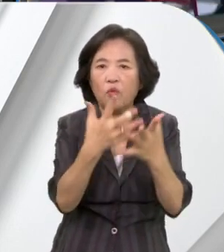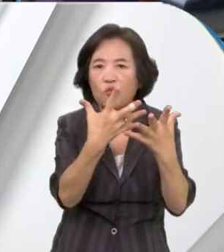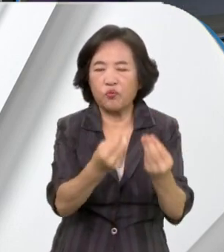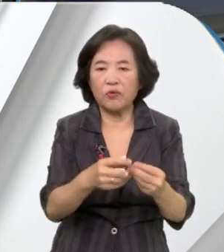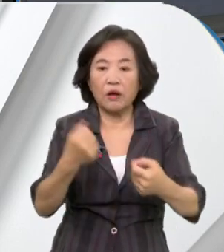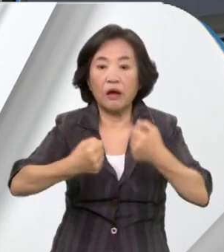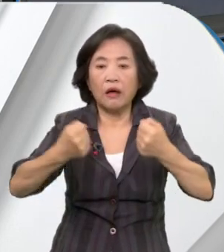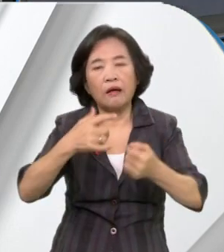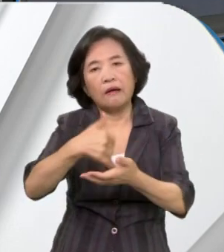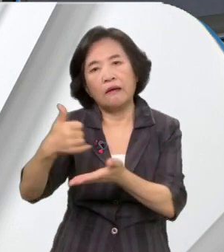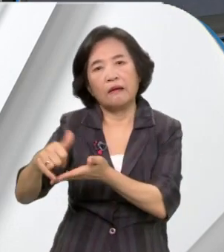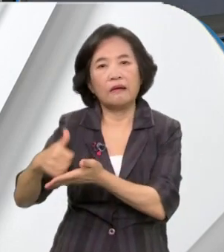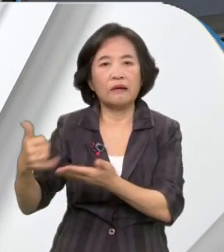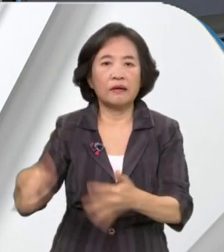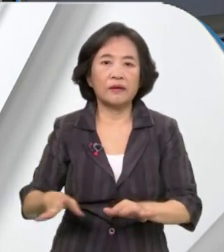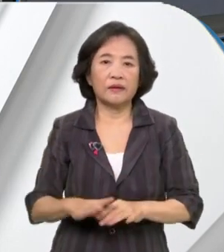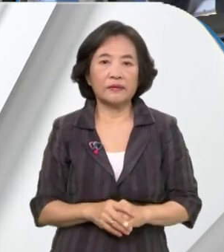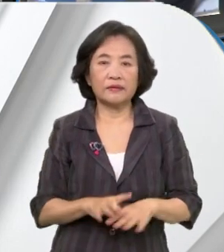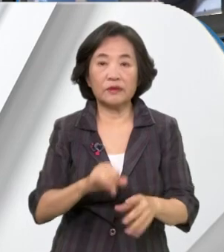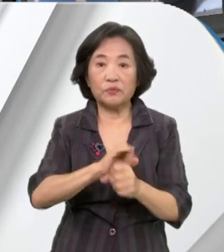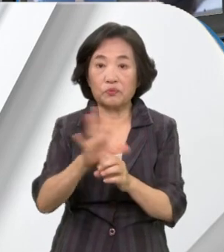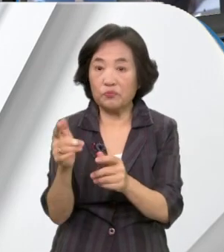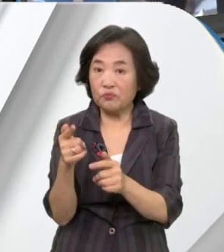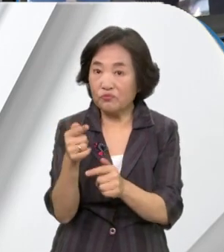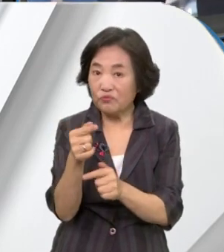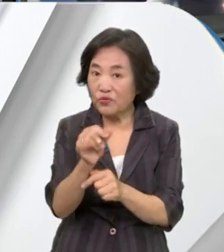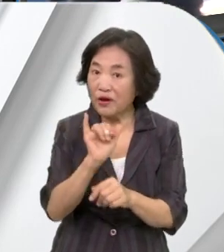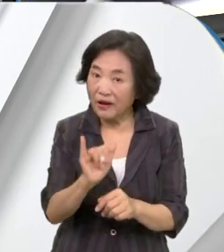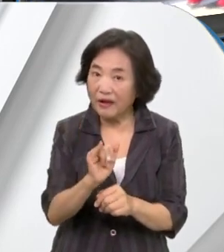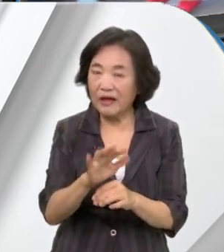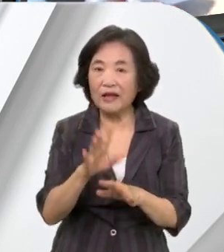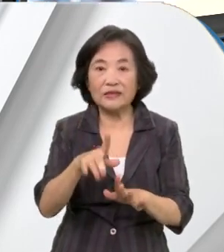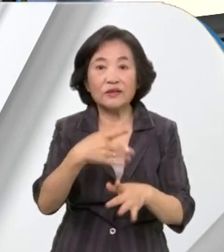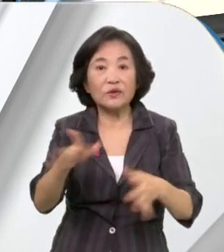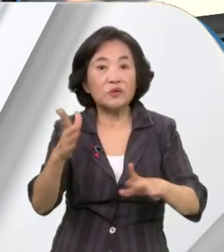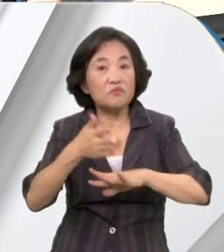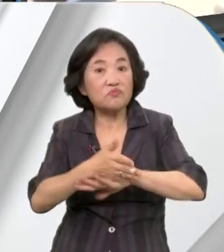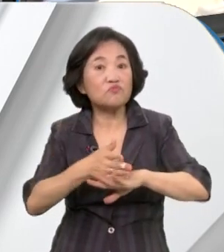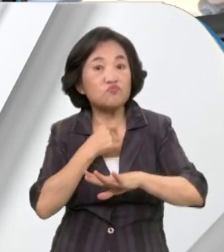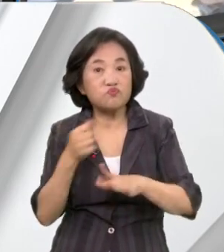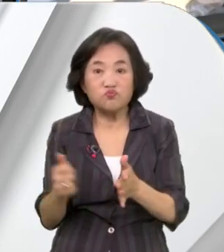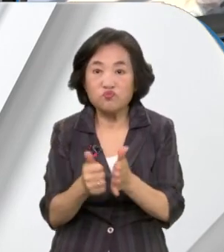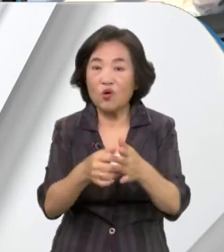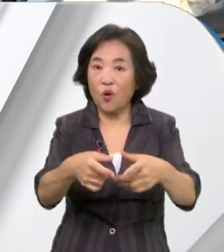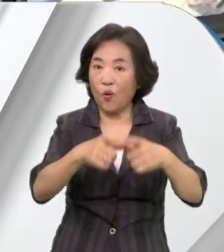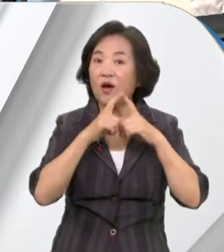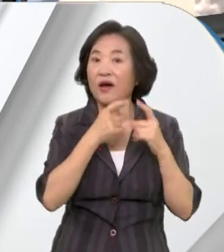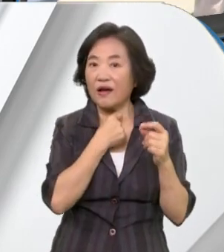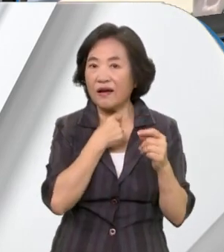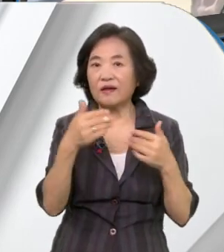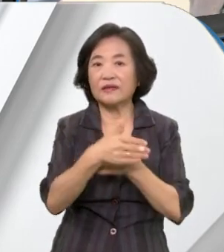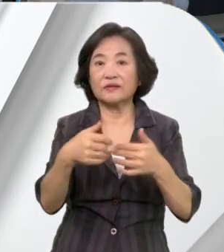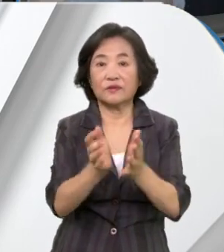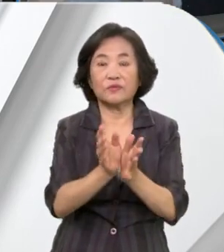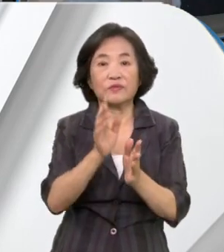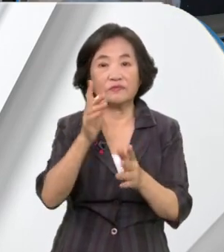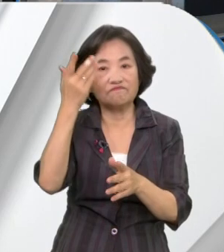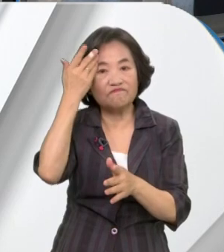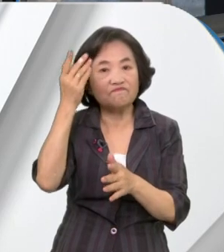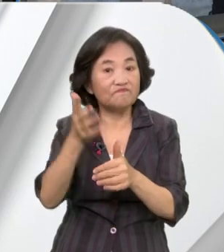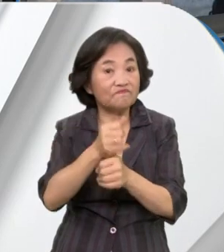呢也驾驶员很少很十万多。然后呢疫情又过得一些嘞，公共运输又多多的恢复的两百的需